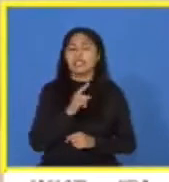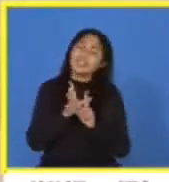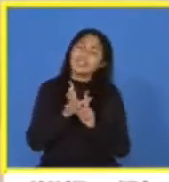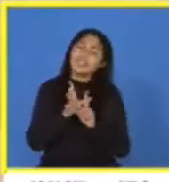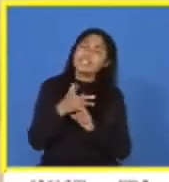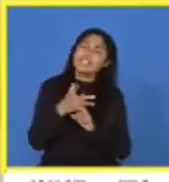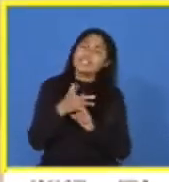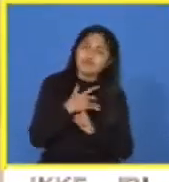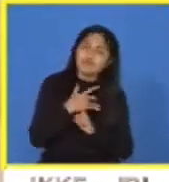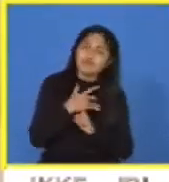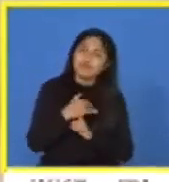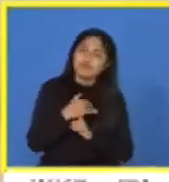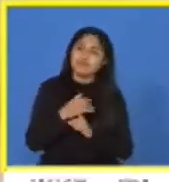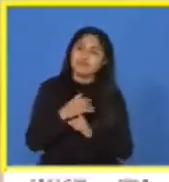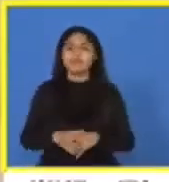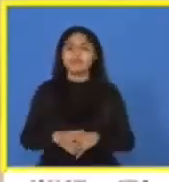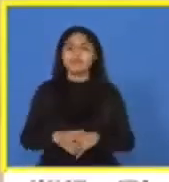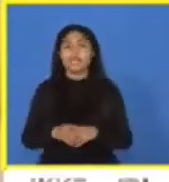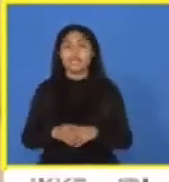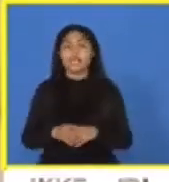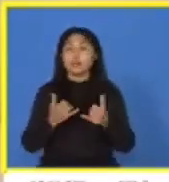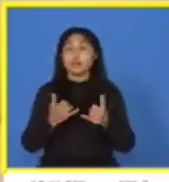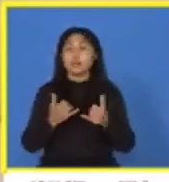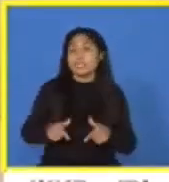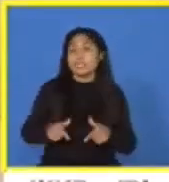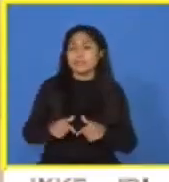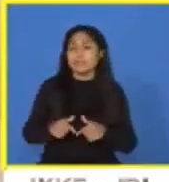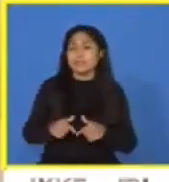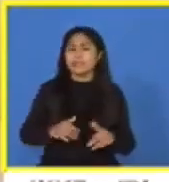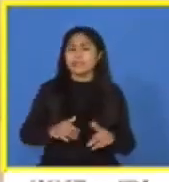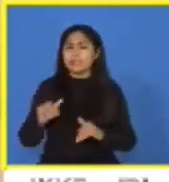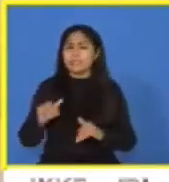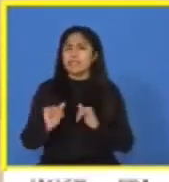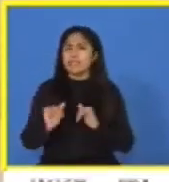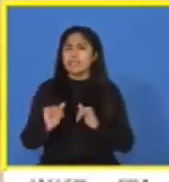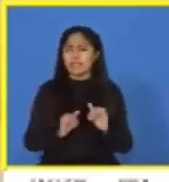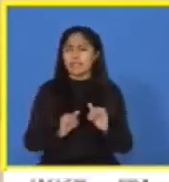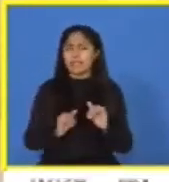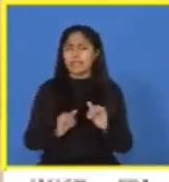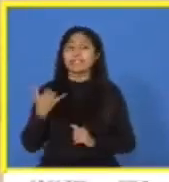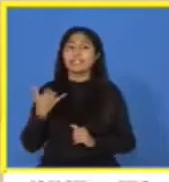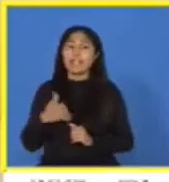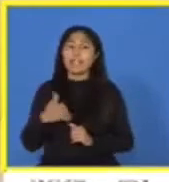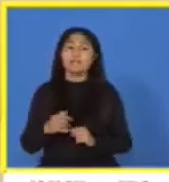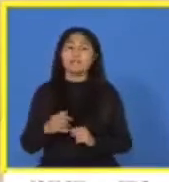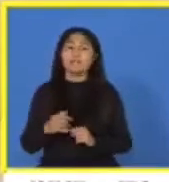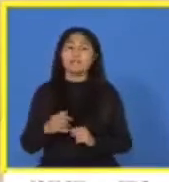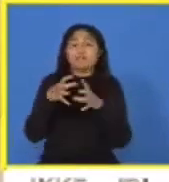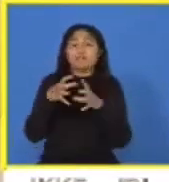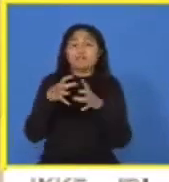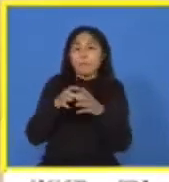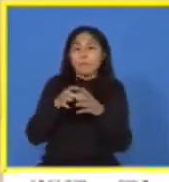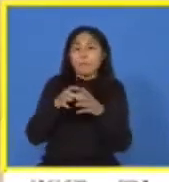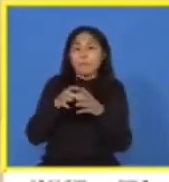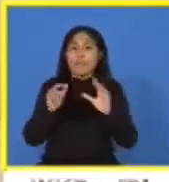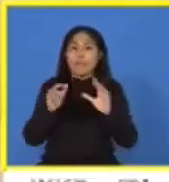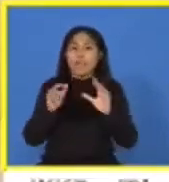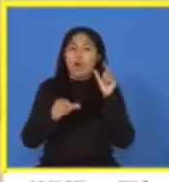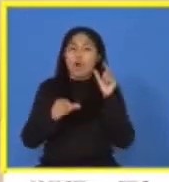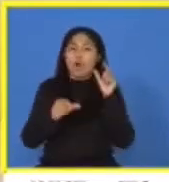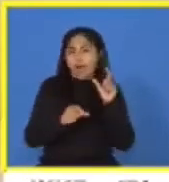Filmon, misalnya saja saat ini kan penyelenggaraan kegiatan-kegiatan yang mengumpulkan banyak orang itu kan bukan